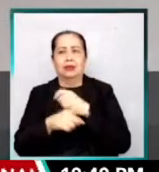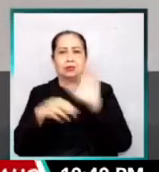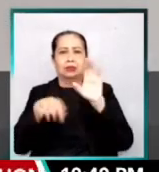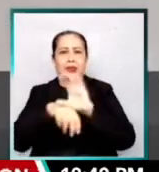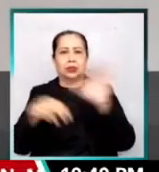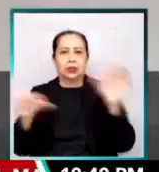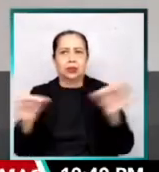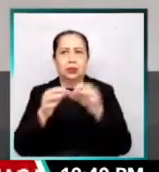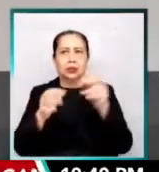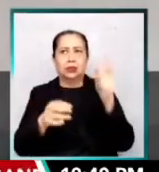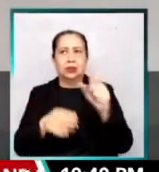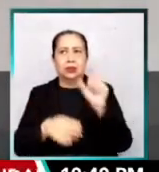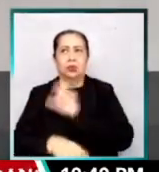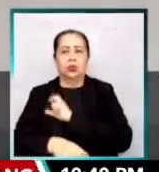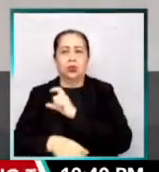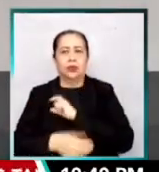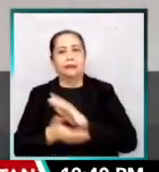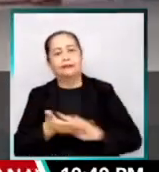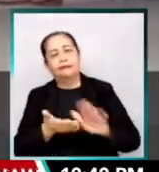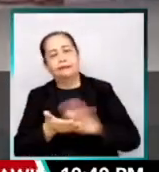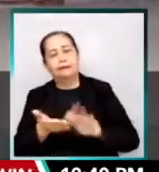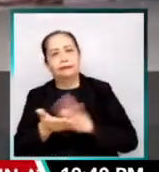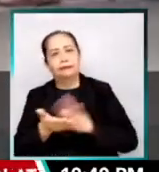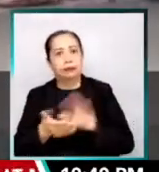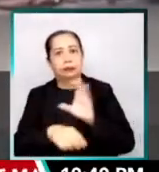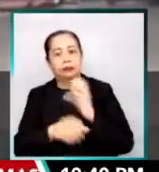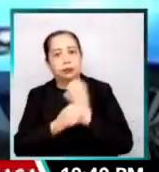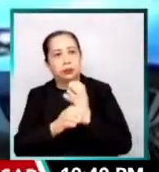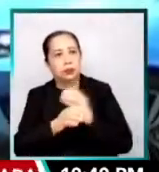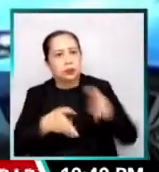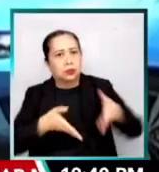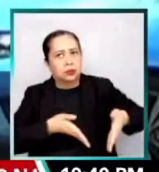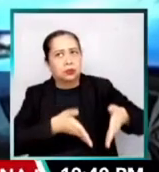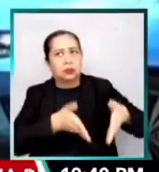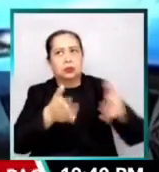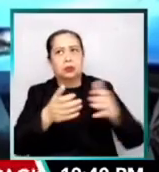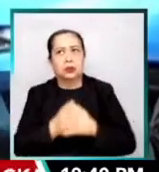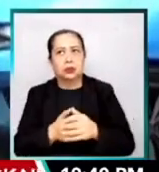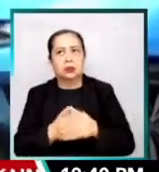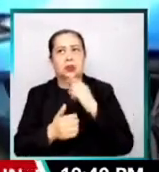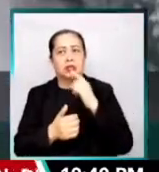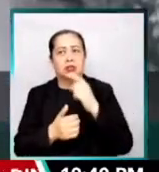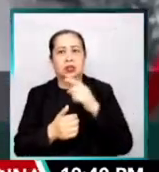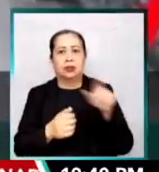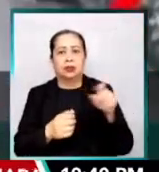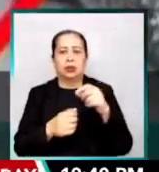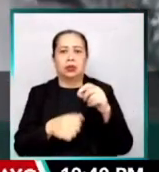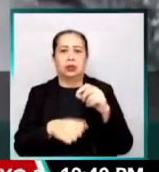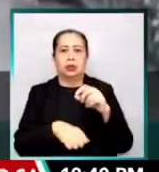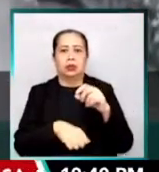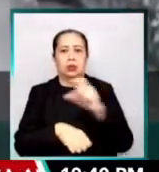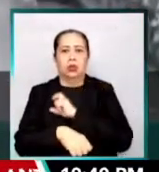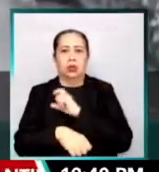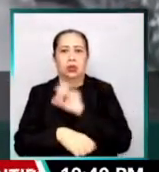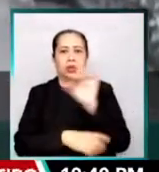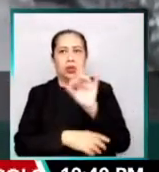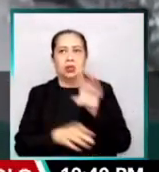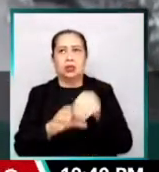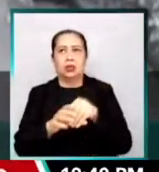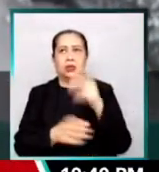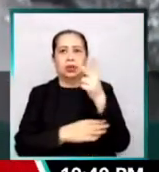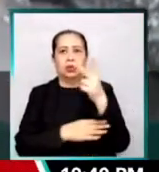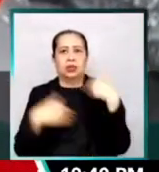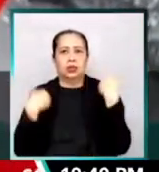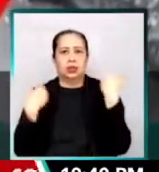isang pulis na naglilinis naman noon ang kanyang sasakyan sa gilid ng kalsada. Ayon sa Parian Police Station, 8 kabilang ang 3 minor de edad at